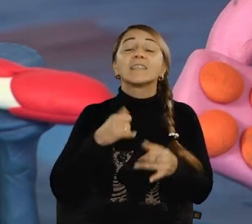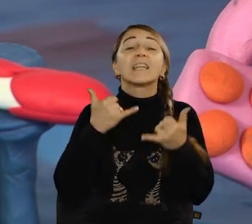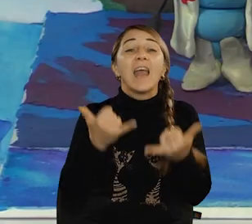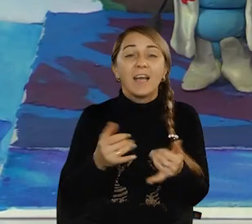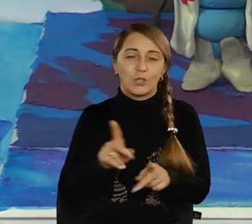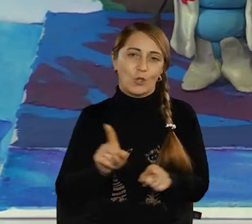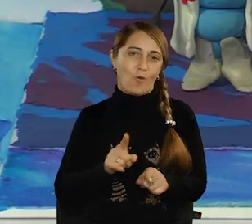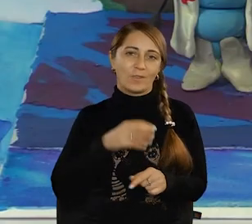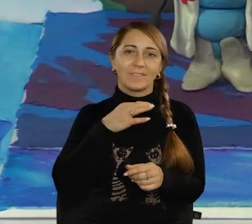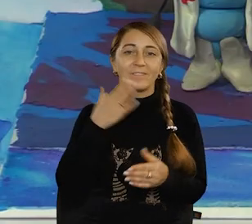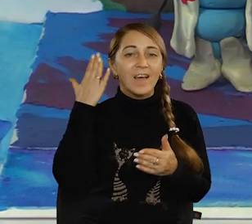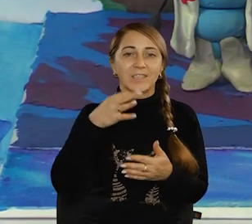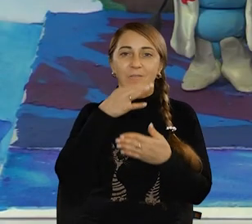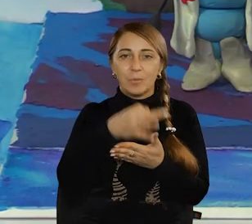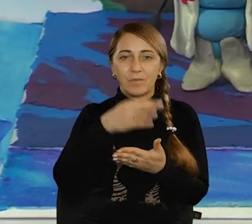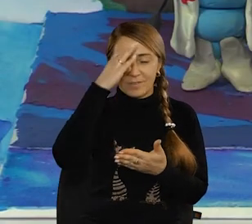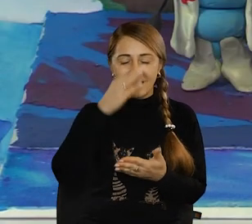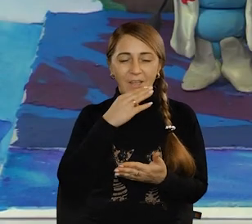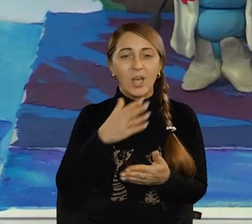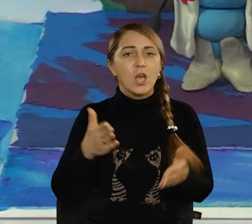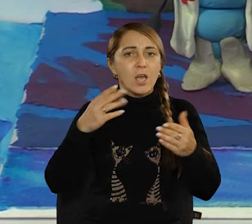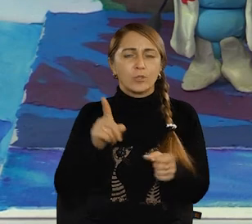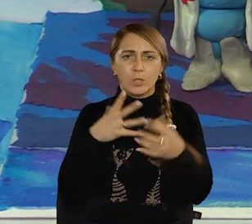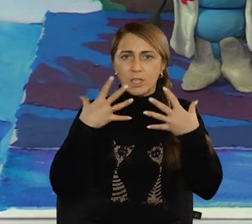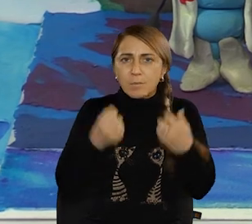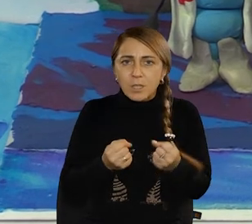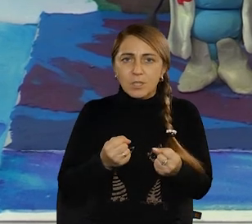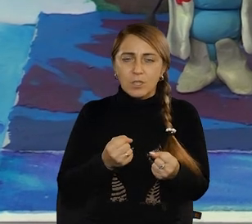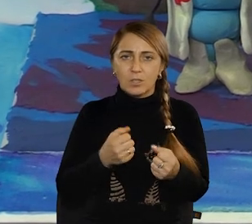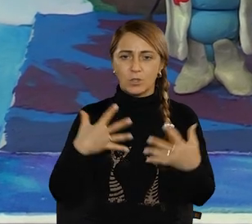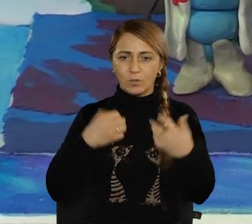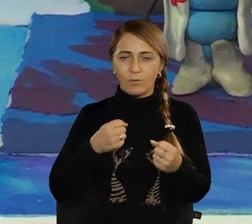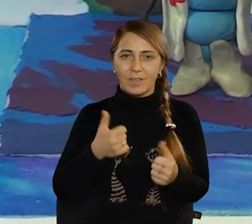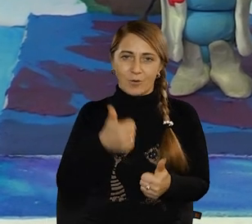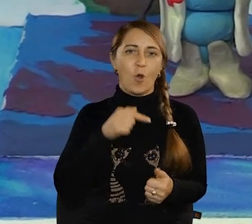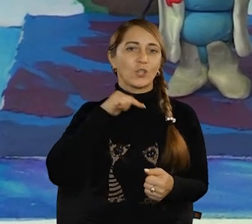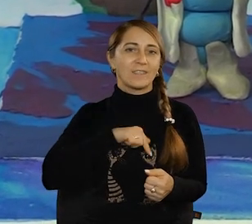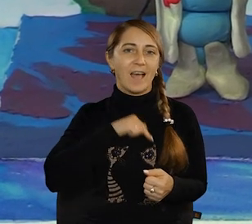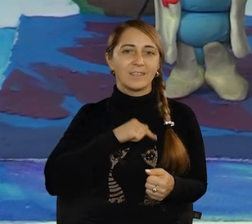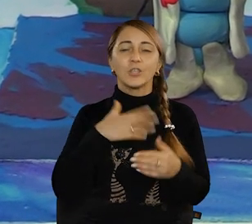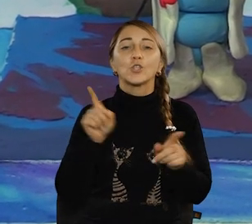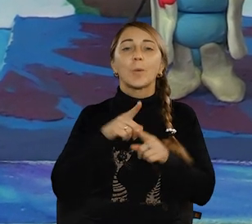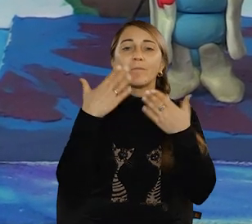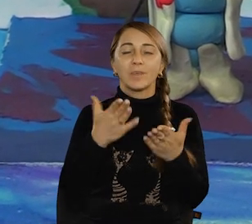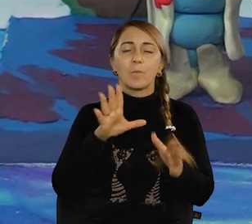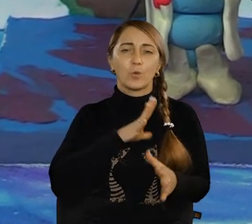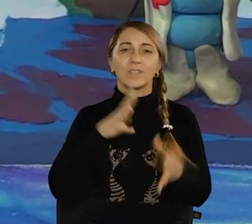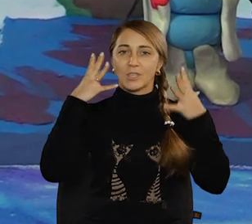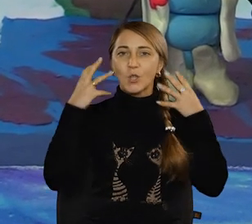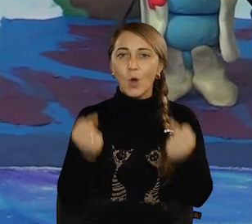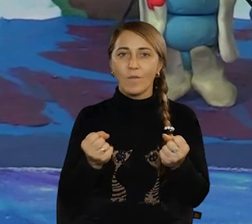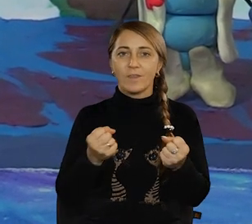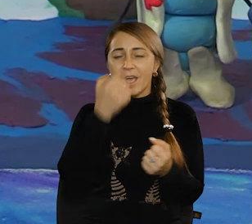Весело відповів тато. Для зміцнення імунітету та для хорошого настрою. Щоб ви були